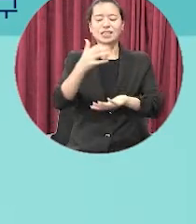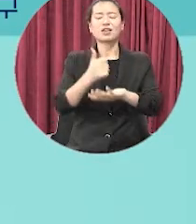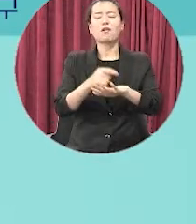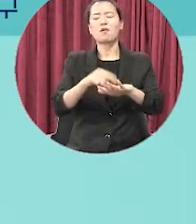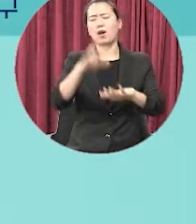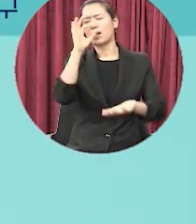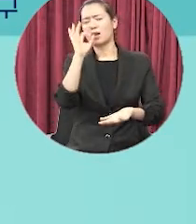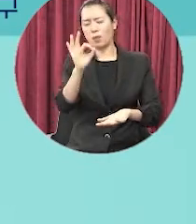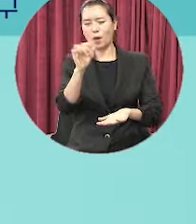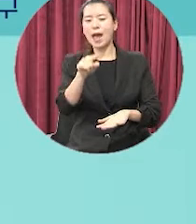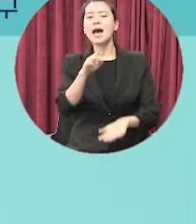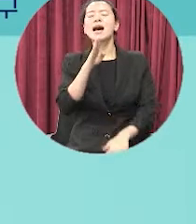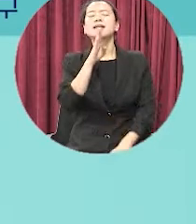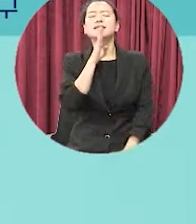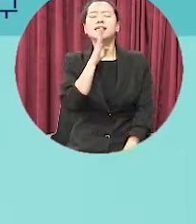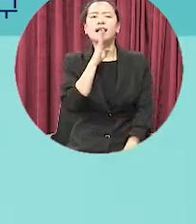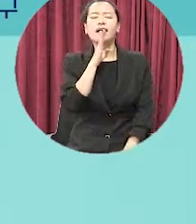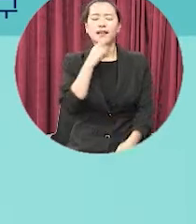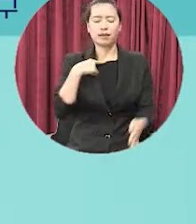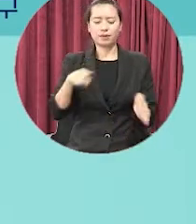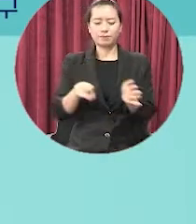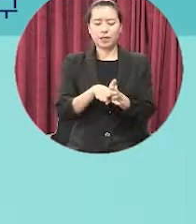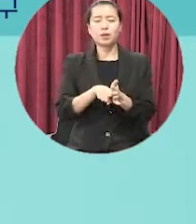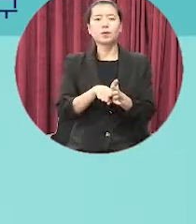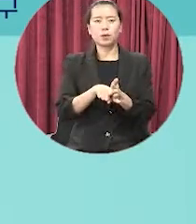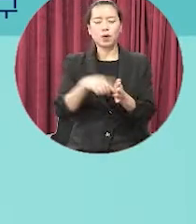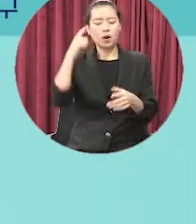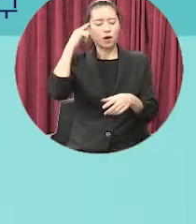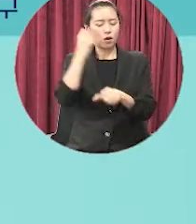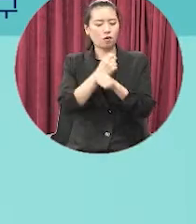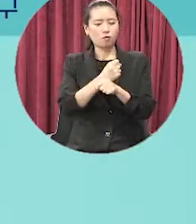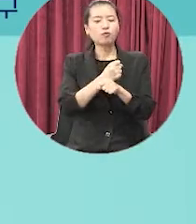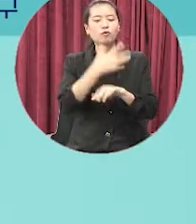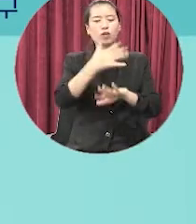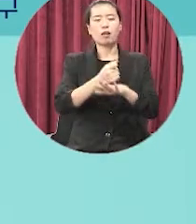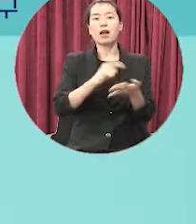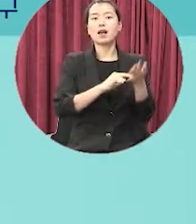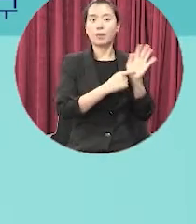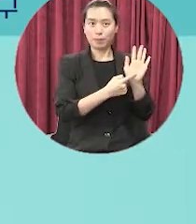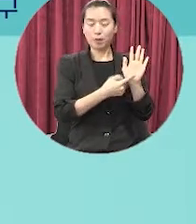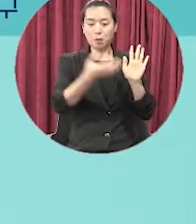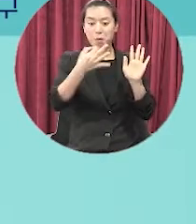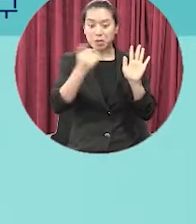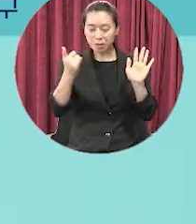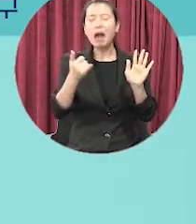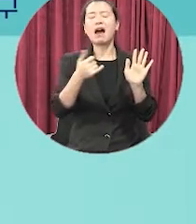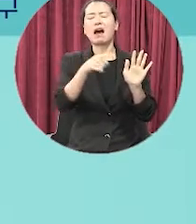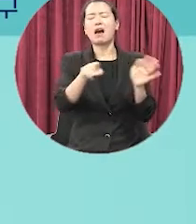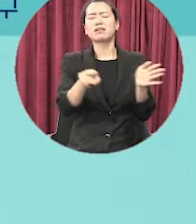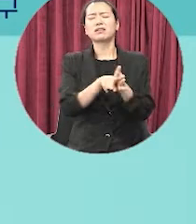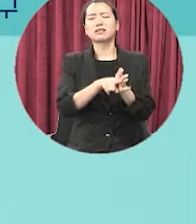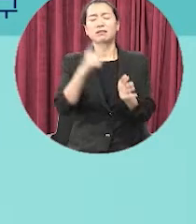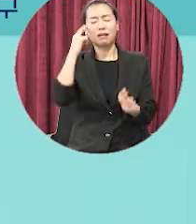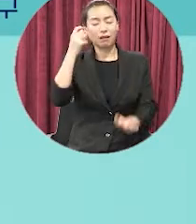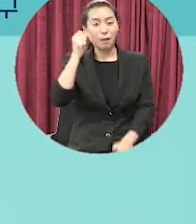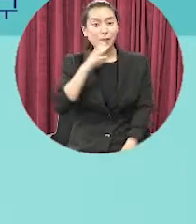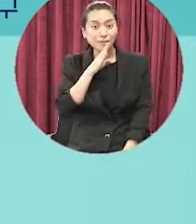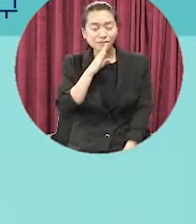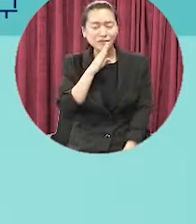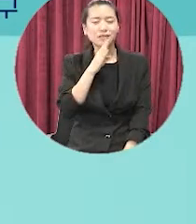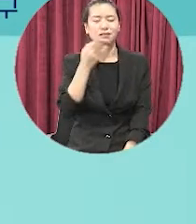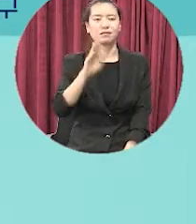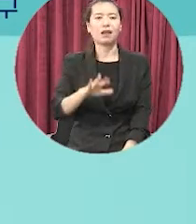진시 일이라고 이제 믿고 우리가 이제 연구 발표를 하게 되고 그걸 보는 사람들에게 진실이라고 생각을 하게 되는데 이 진실을